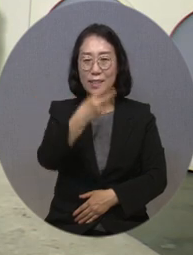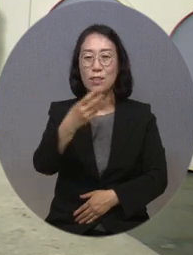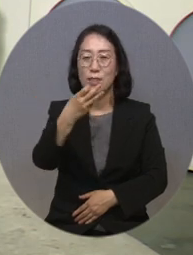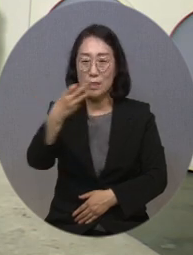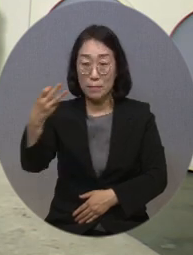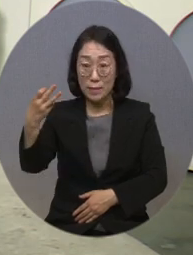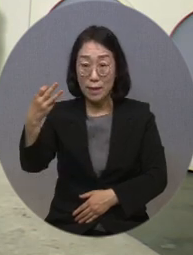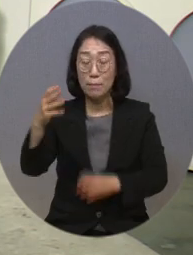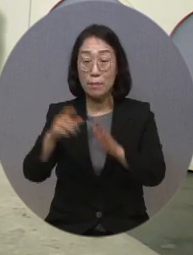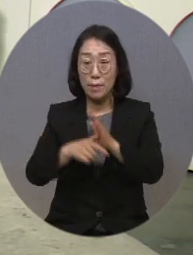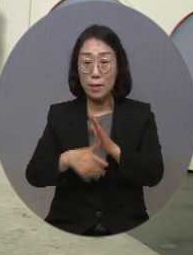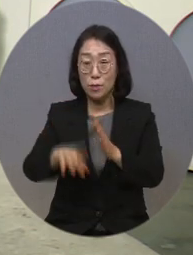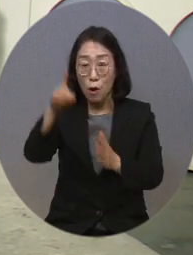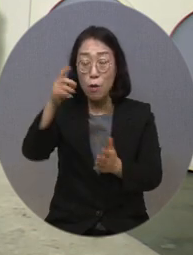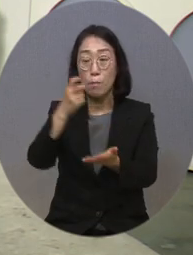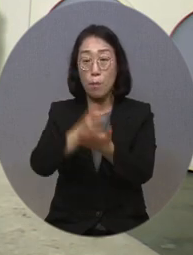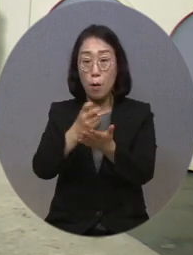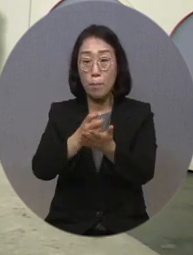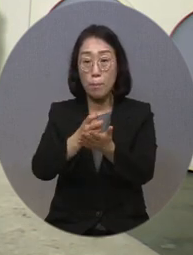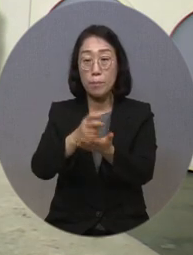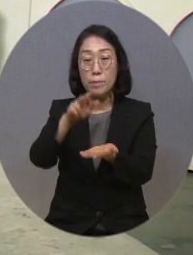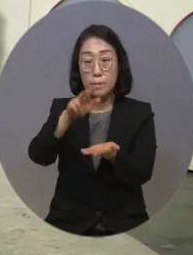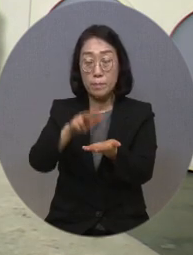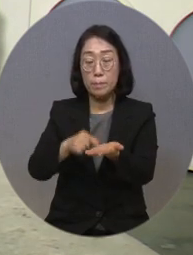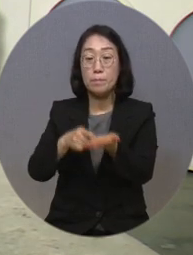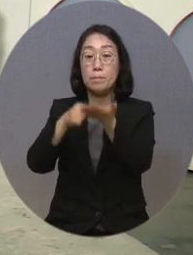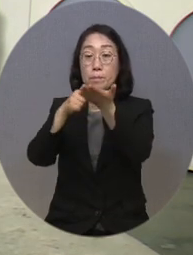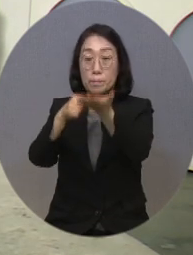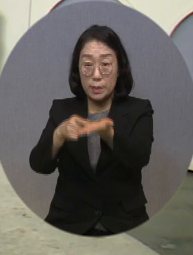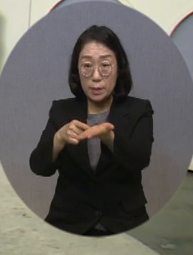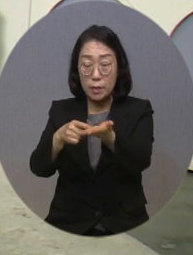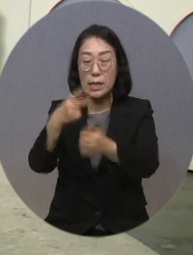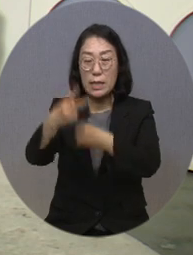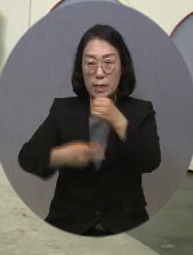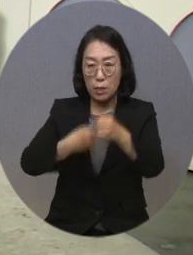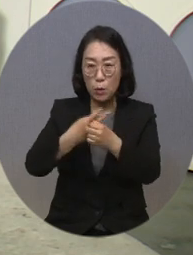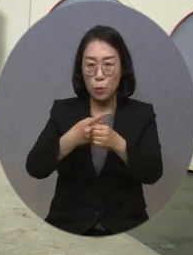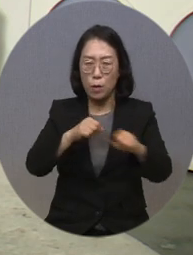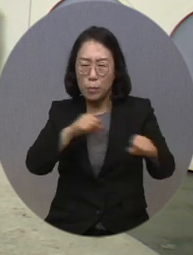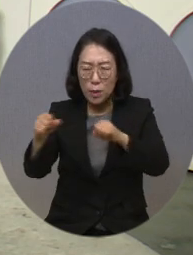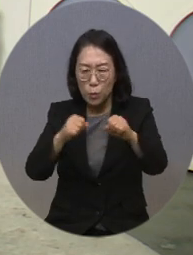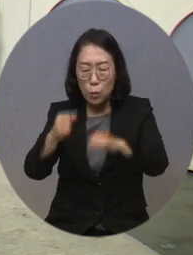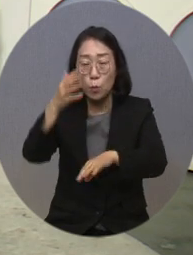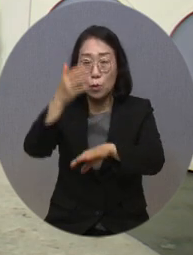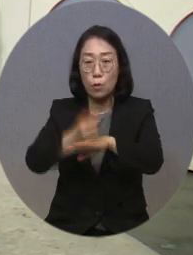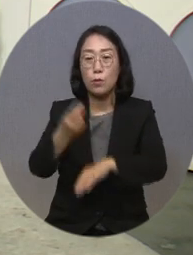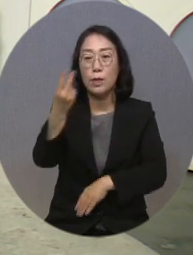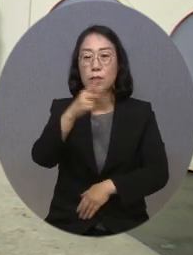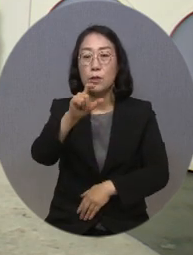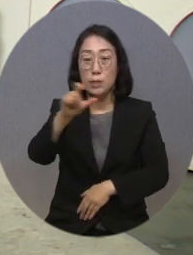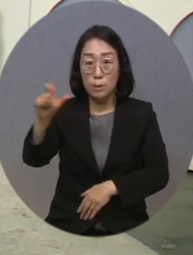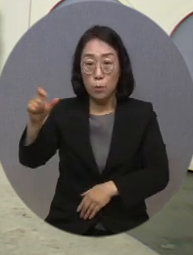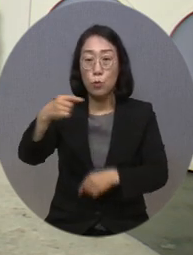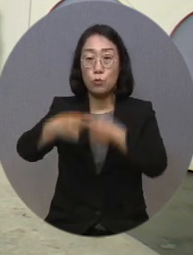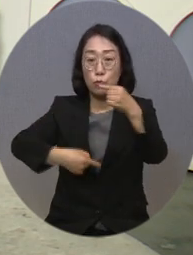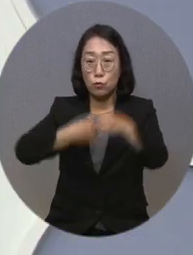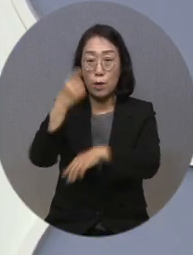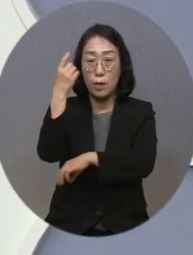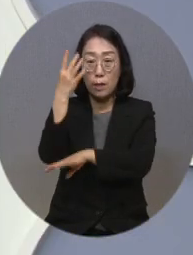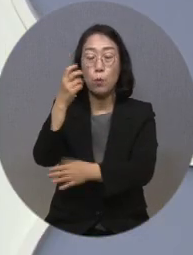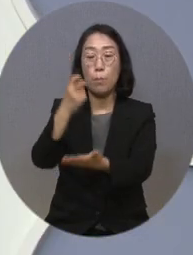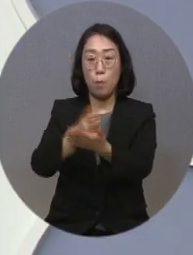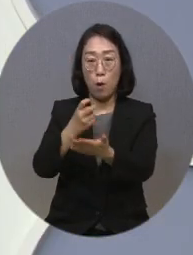2013년에 그 법안을 발의하고 제가 2년 동안 노력한 끝에 2015년에 그 수화 기본법이